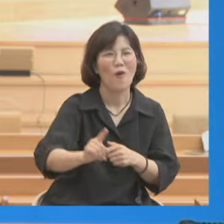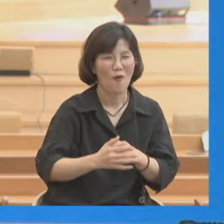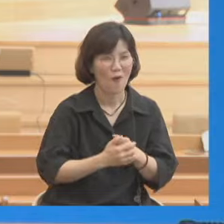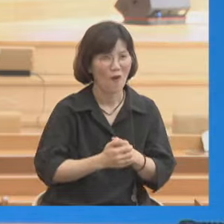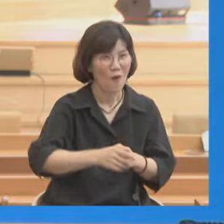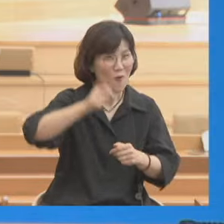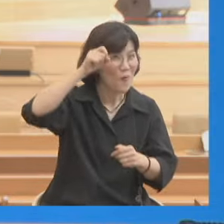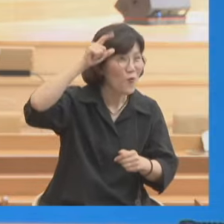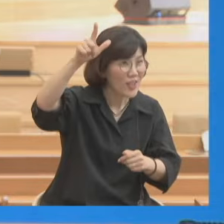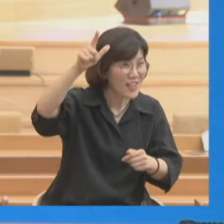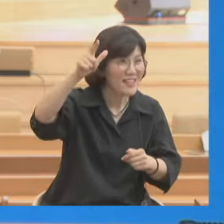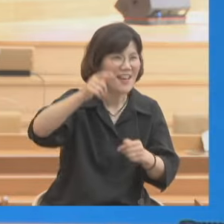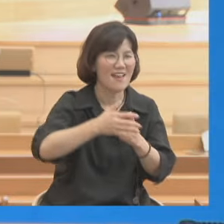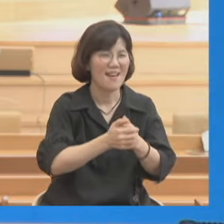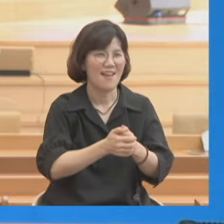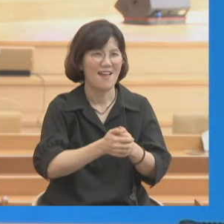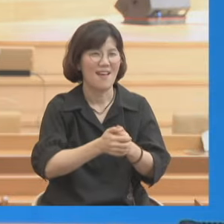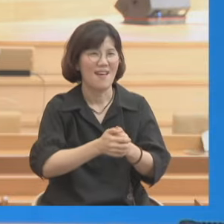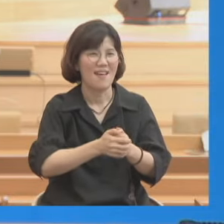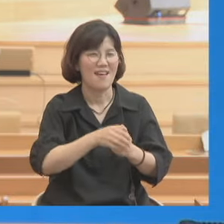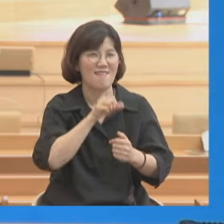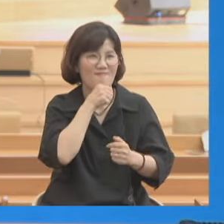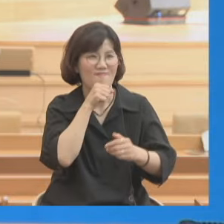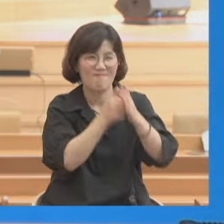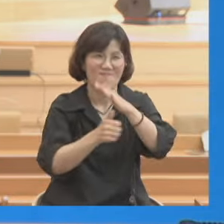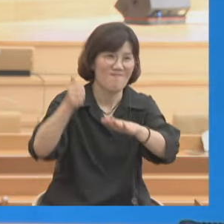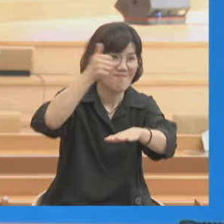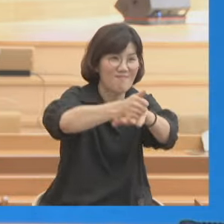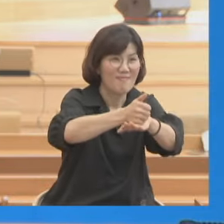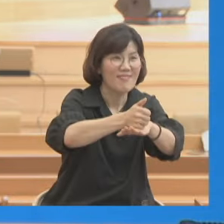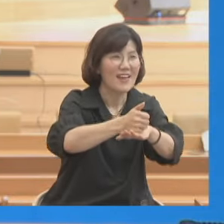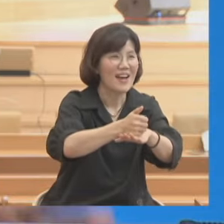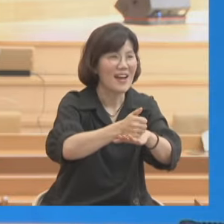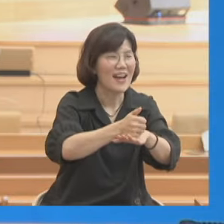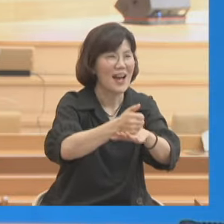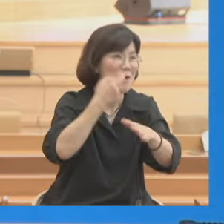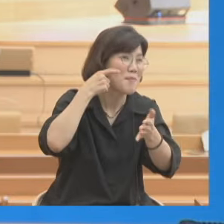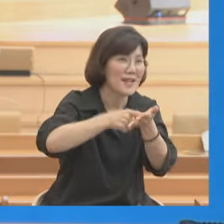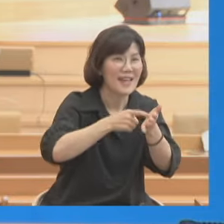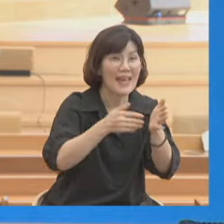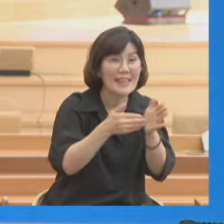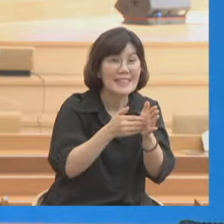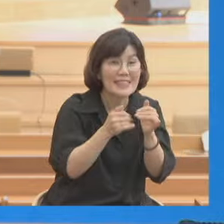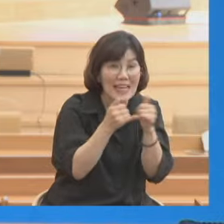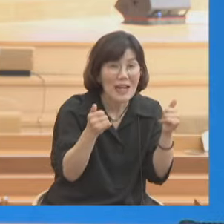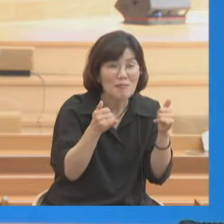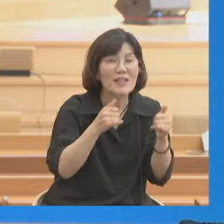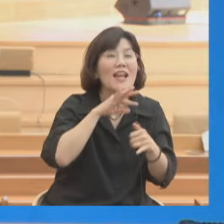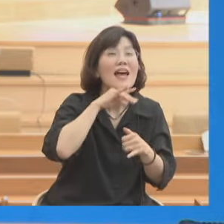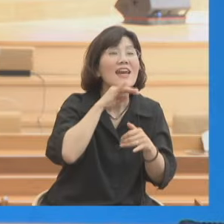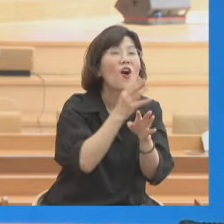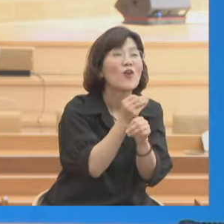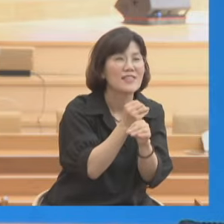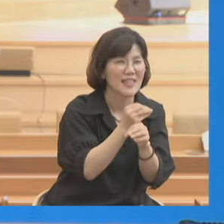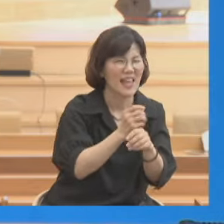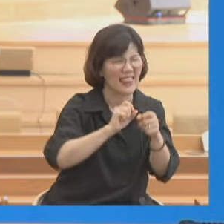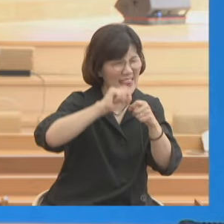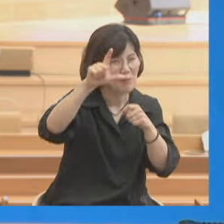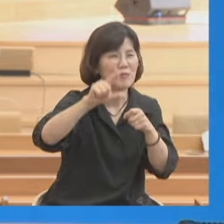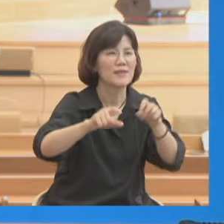위대한 업적을 남기는 일반적인 연령대가 뭐라고 조세가 됐냐? 100년 동안. 30대